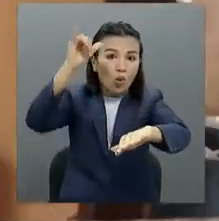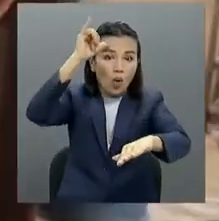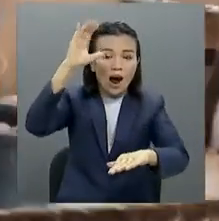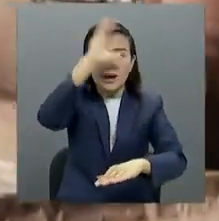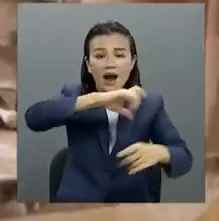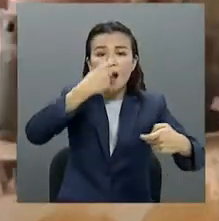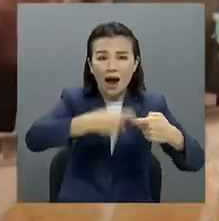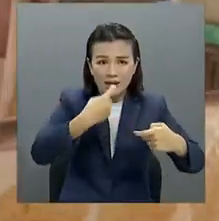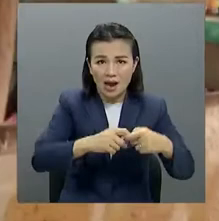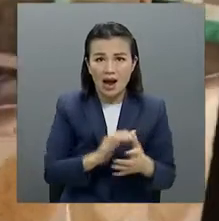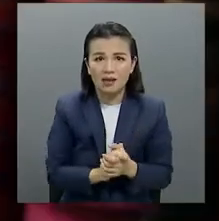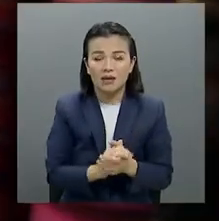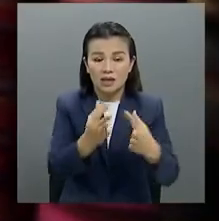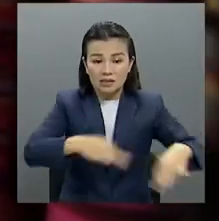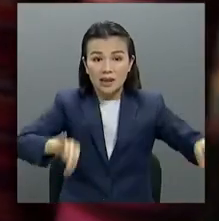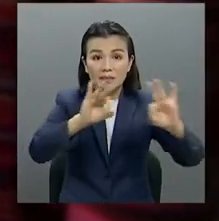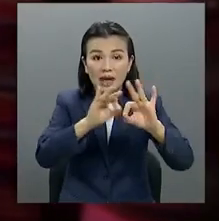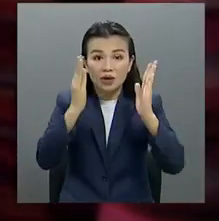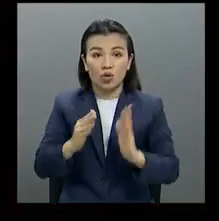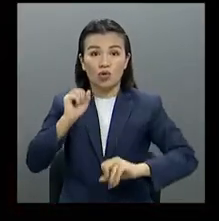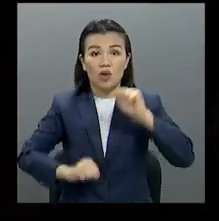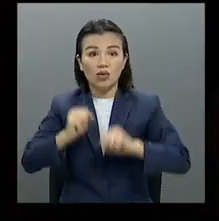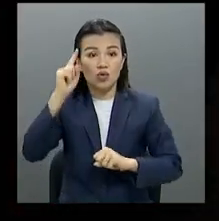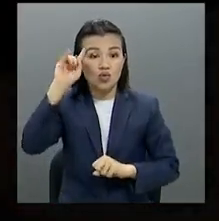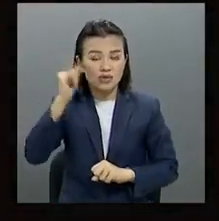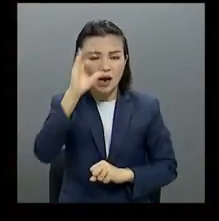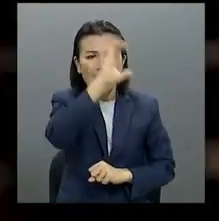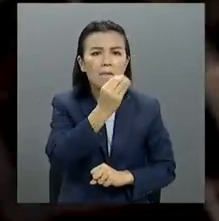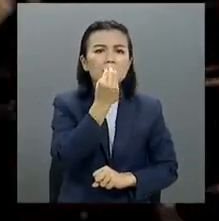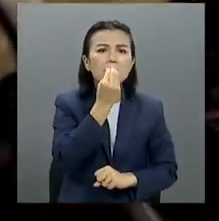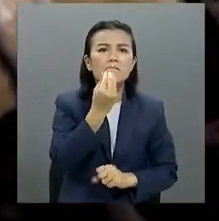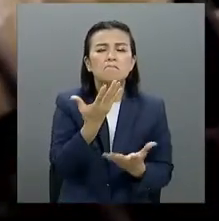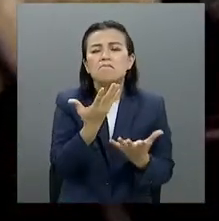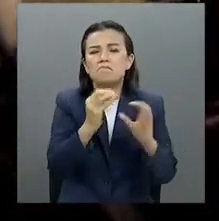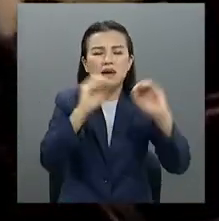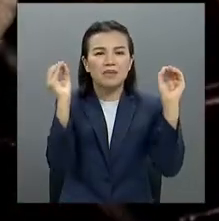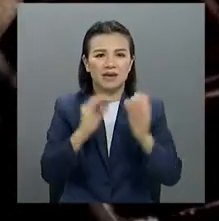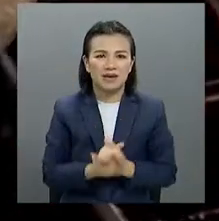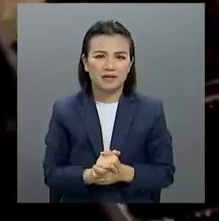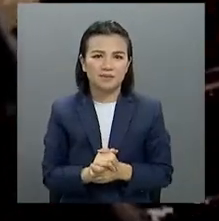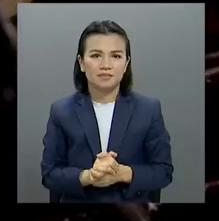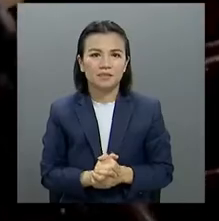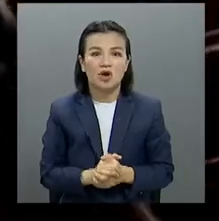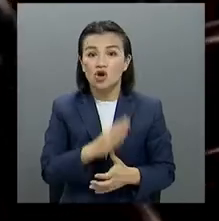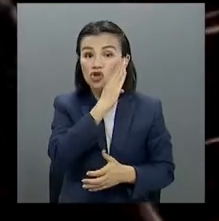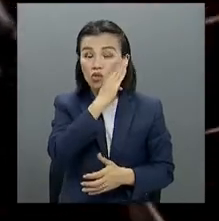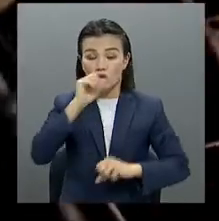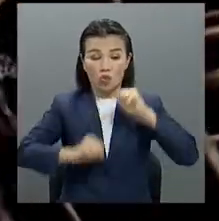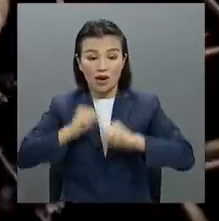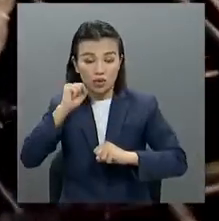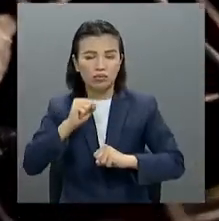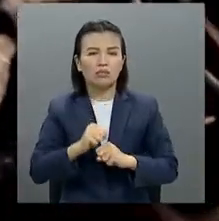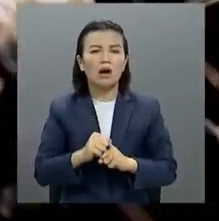คือคนรุ่นใหม่บ่ค่อยฮู้จักอาหารพื้นบ้านชนิดนี้แล้วหากว่ามีคนรุ่นใหม่มาสืบทอดภูมิปัญญาการทำน้ำห